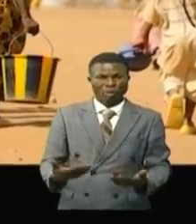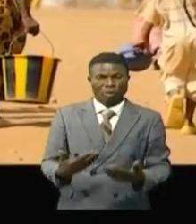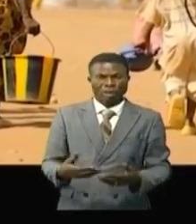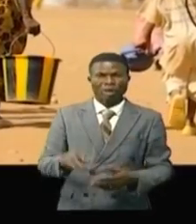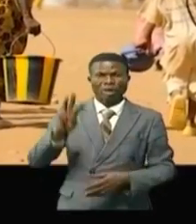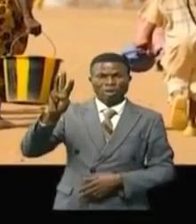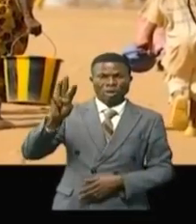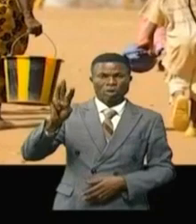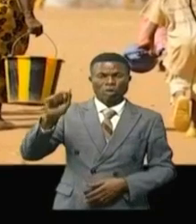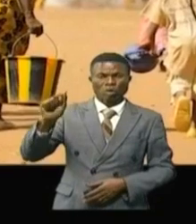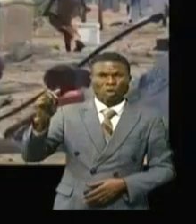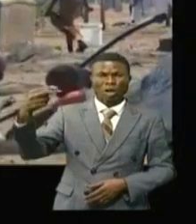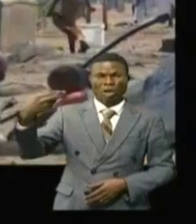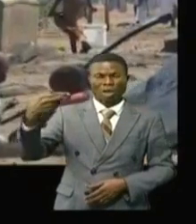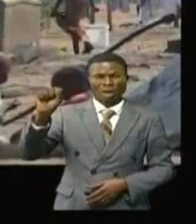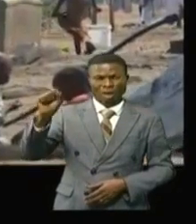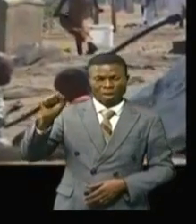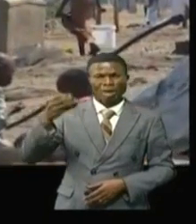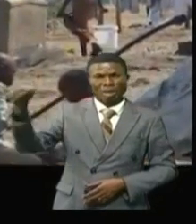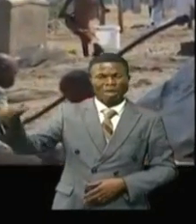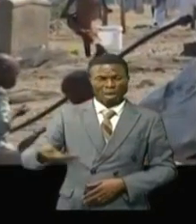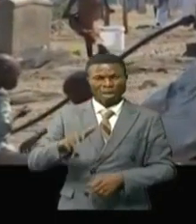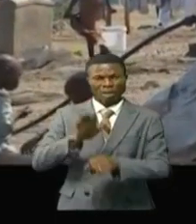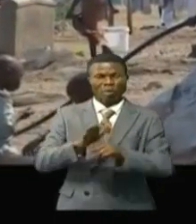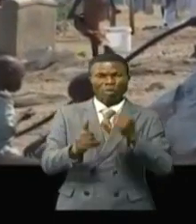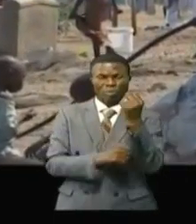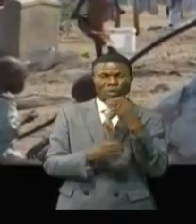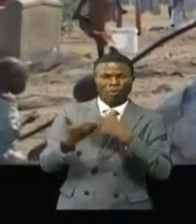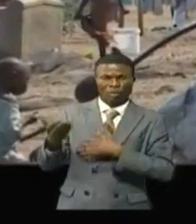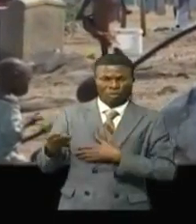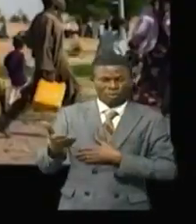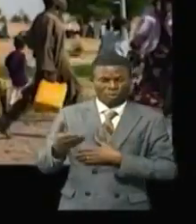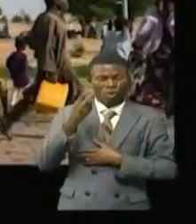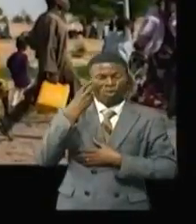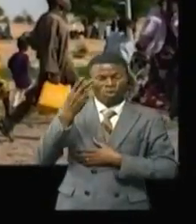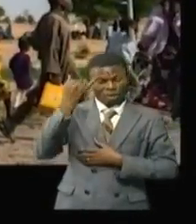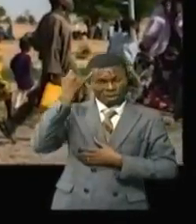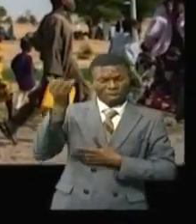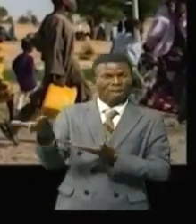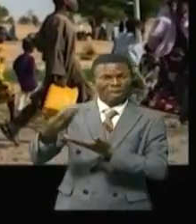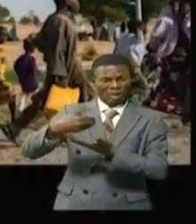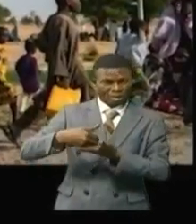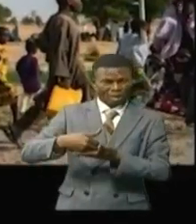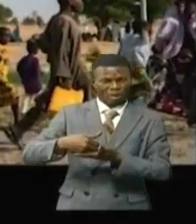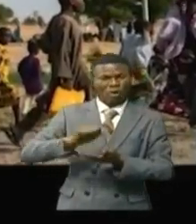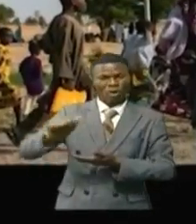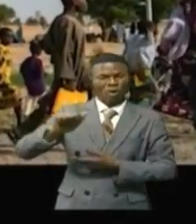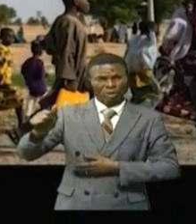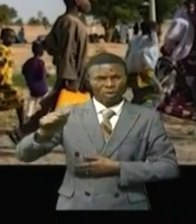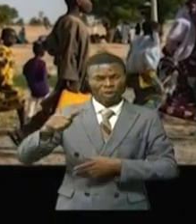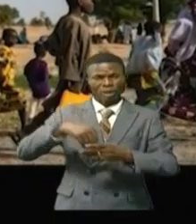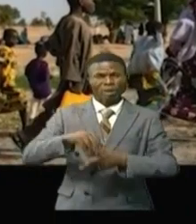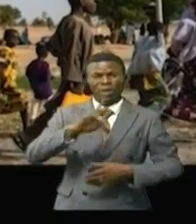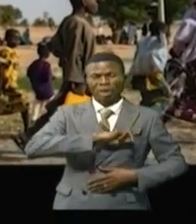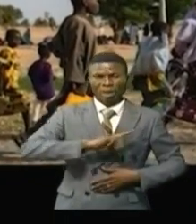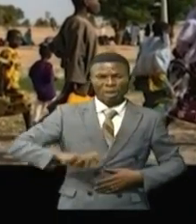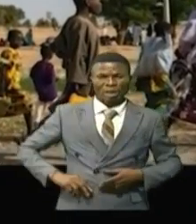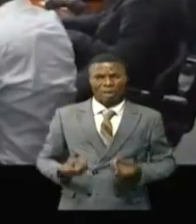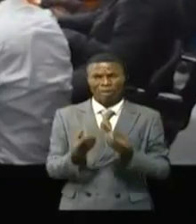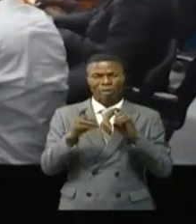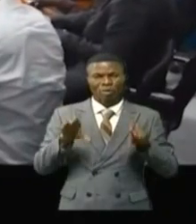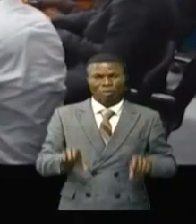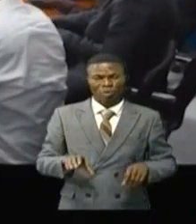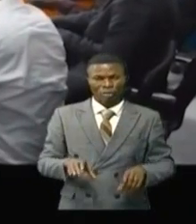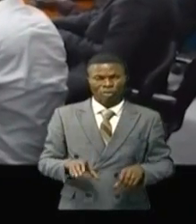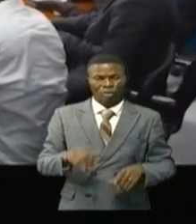Ouassa dans les Rutshuru accueille les femmes et enfants qui ont jugé bon de retourner volontairement en République démocratique du Congo.